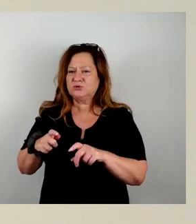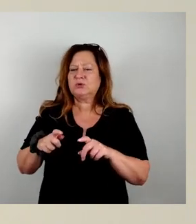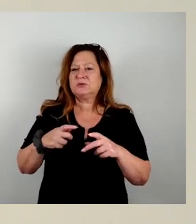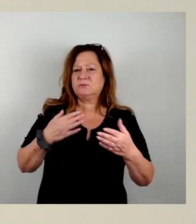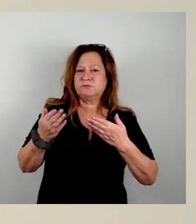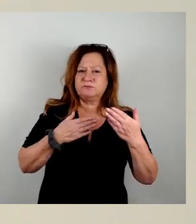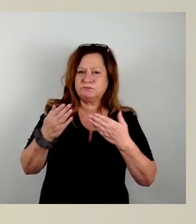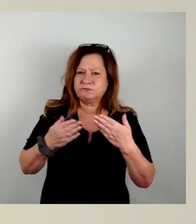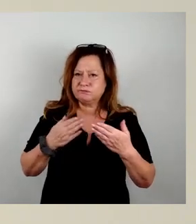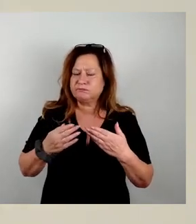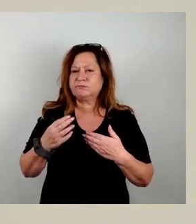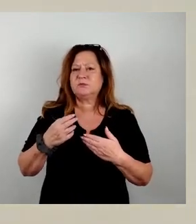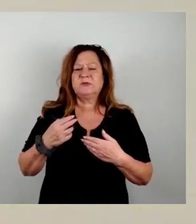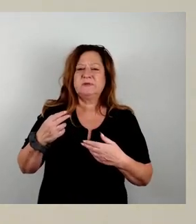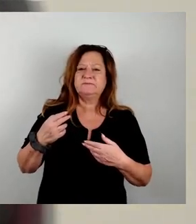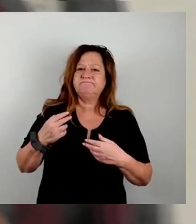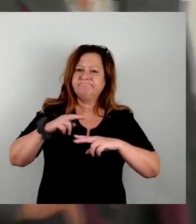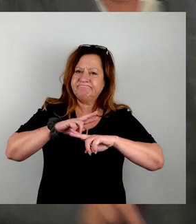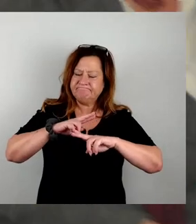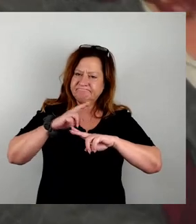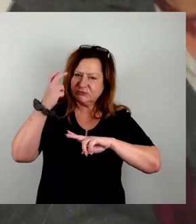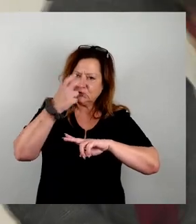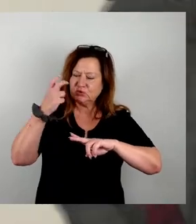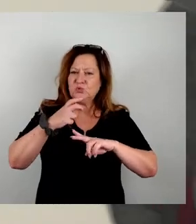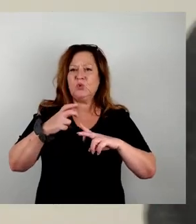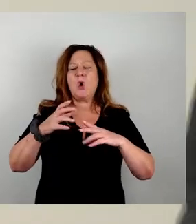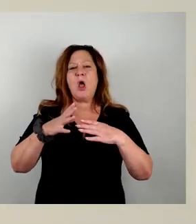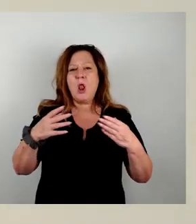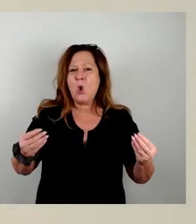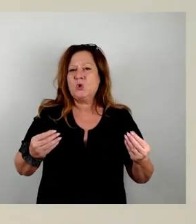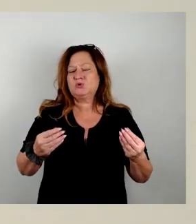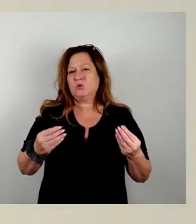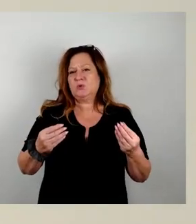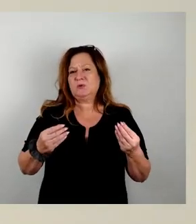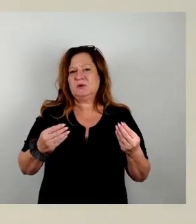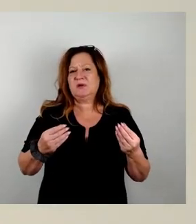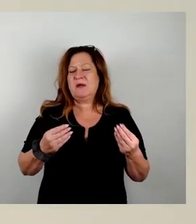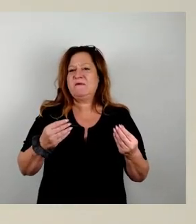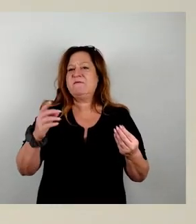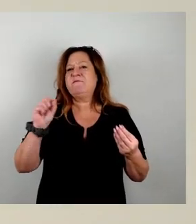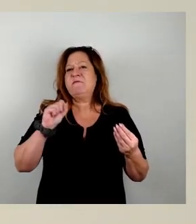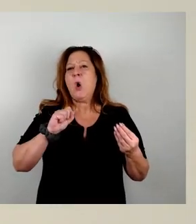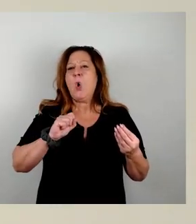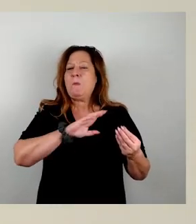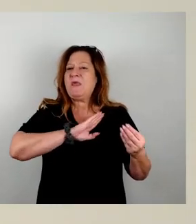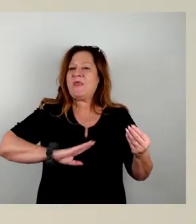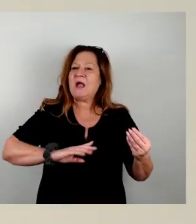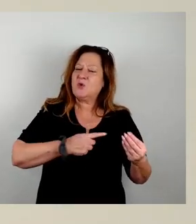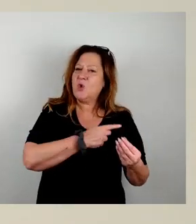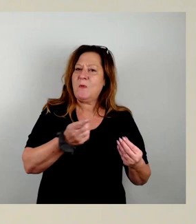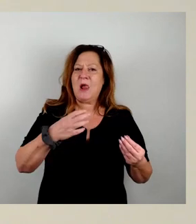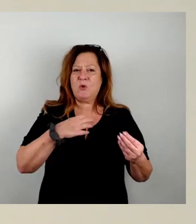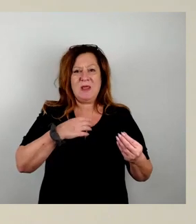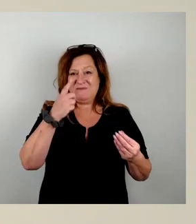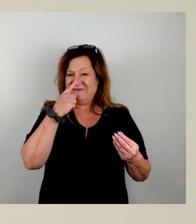Lösung zu suchen, die bekanntlich ein sachsenweites Problem ist. Wenn wir dafür keine Lösung finden